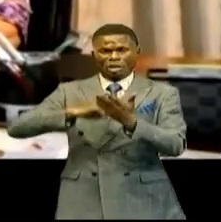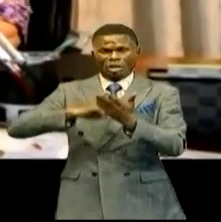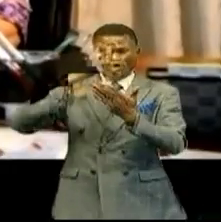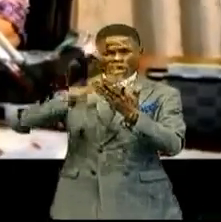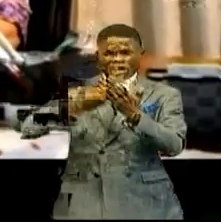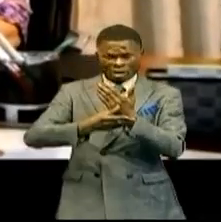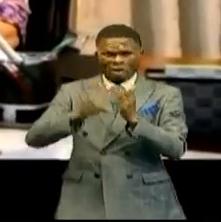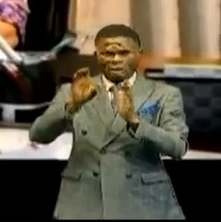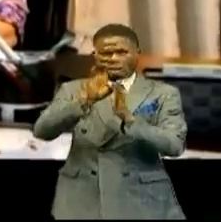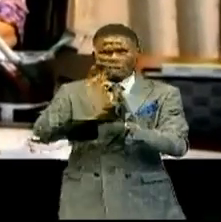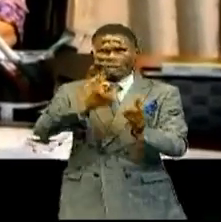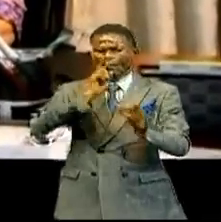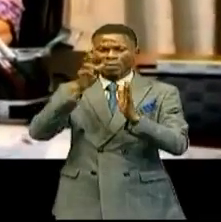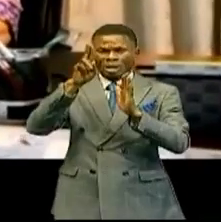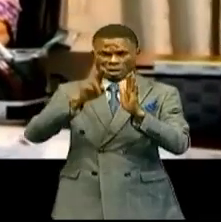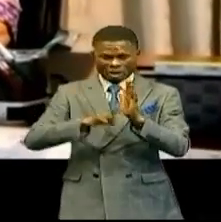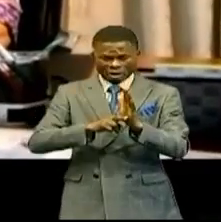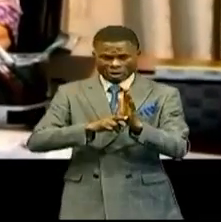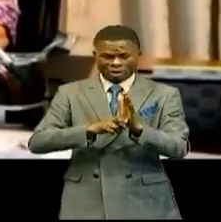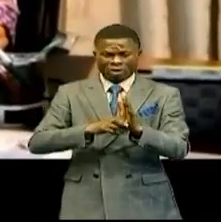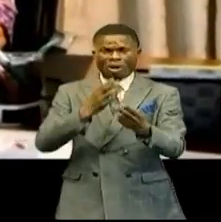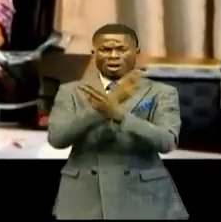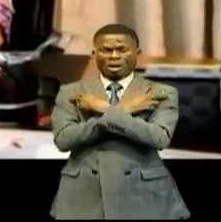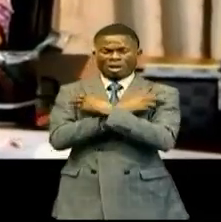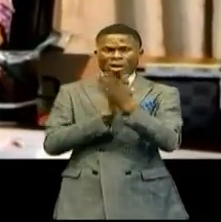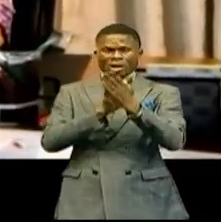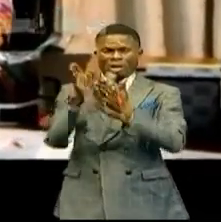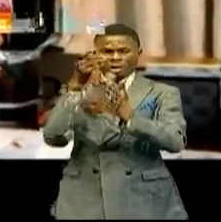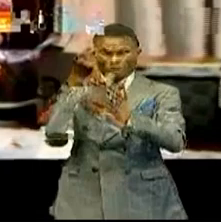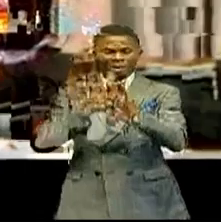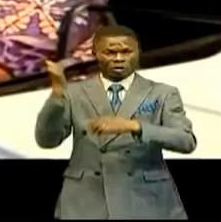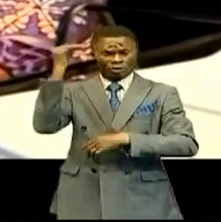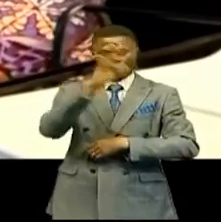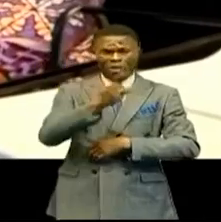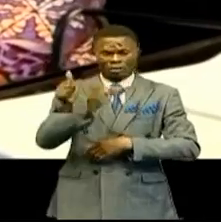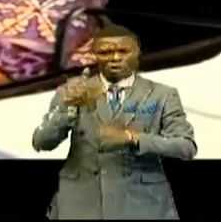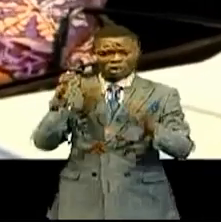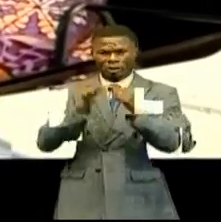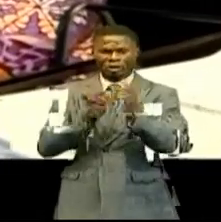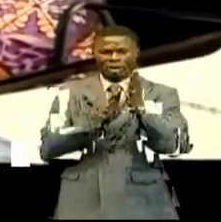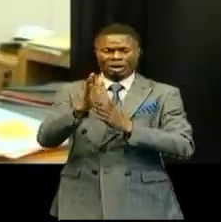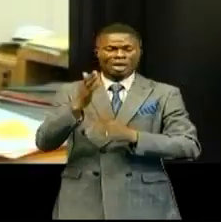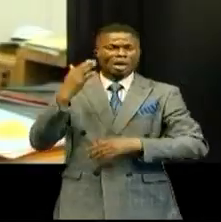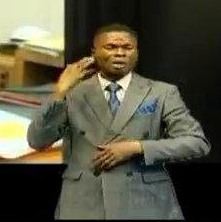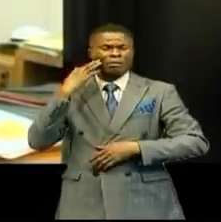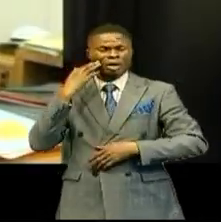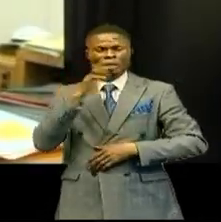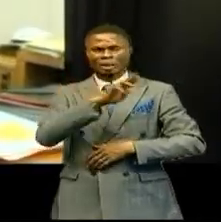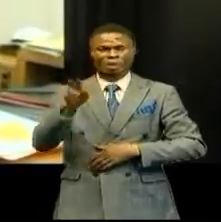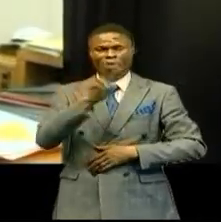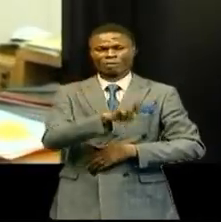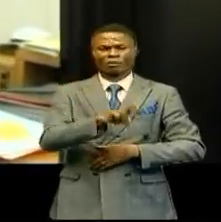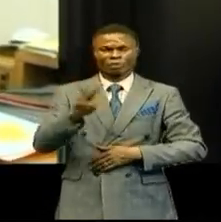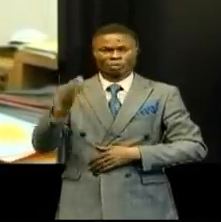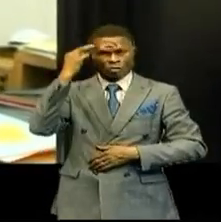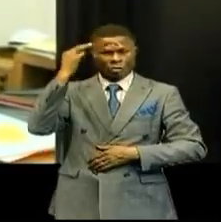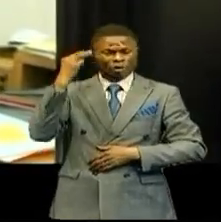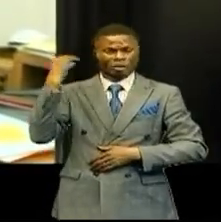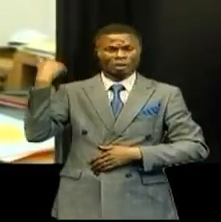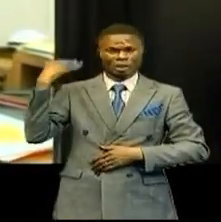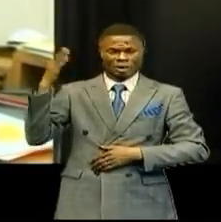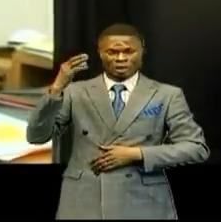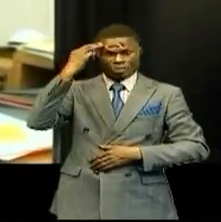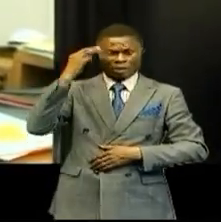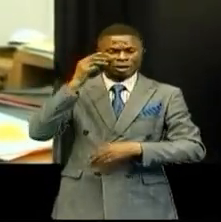constitutionnels du Parlement, qui sera en vacances du 15 décembre 2021 au 15 mars 2022, la ministre d'État, ministre de la